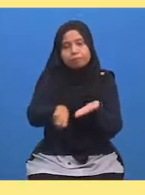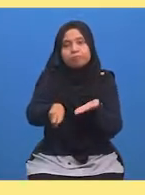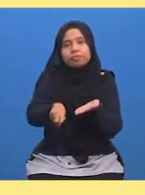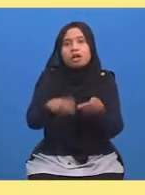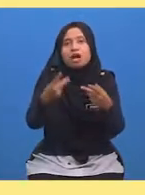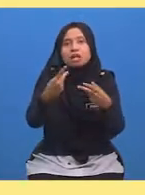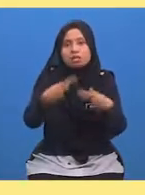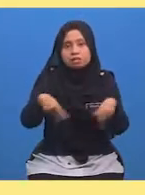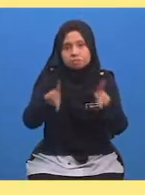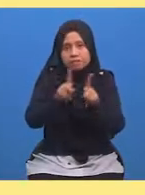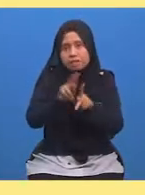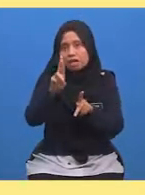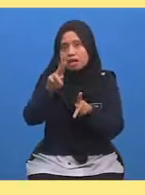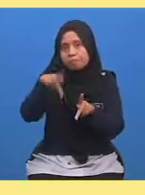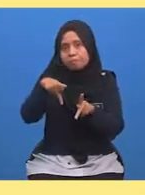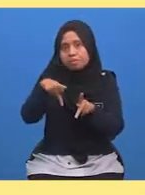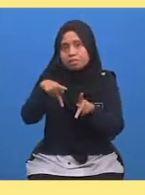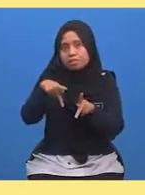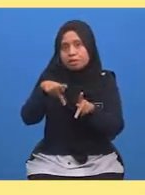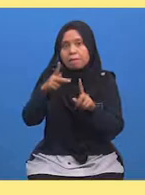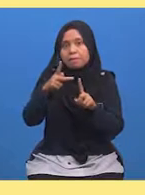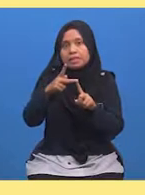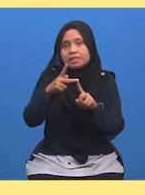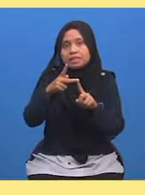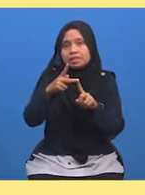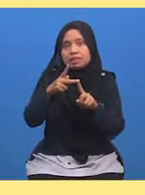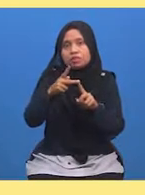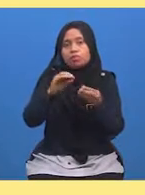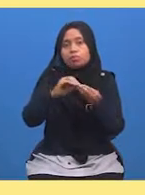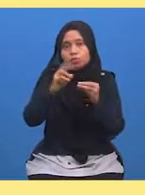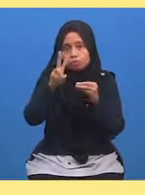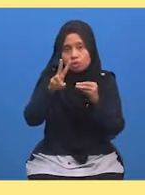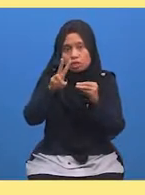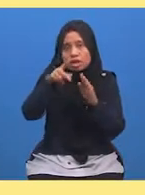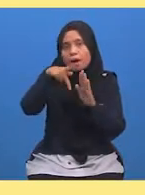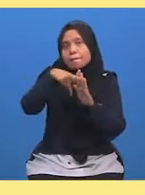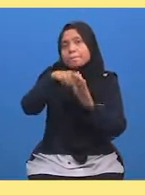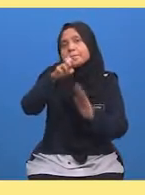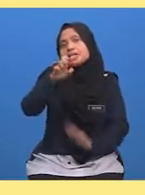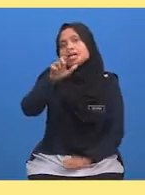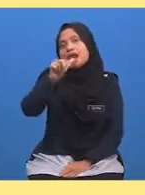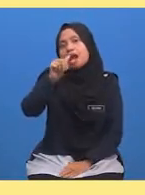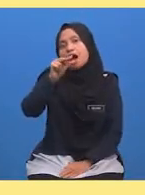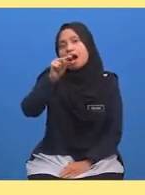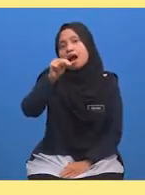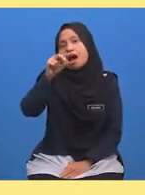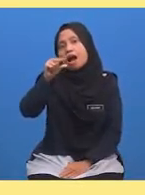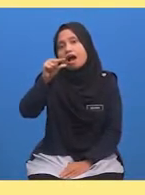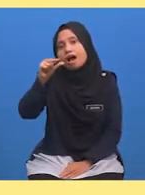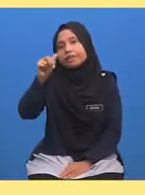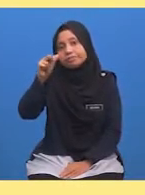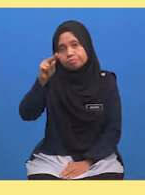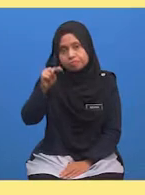Kepentingan rancangan perniagaan kepada pihak berkepentingan iaitu pelanggan.